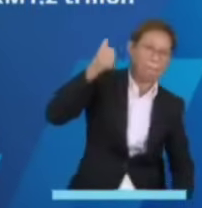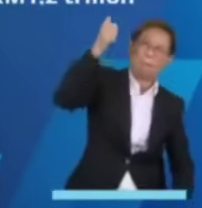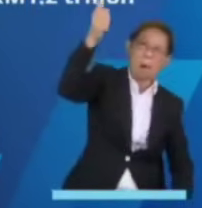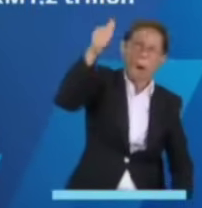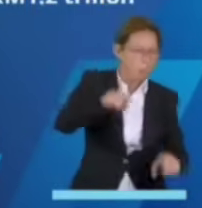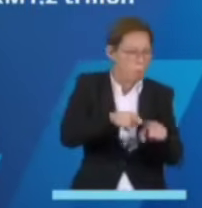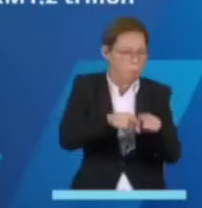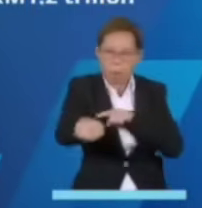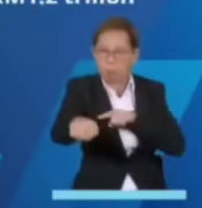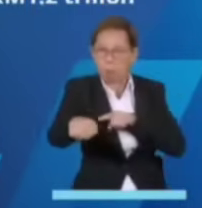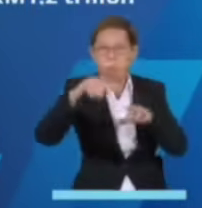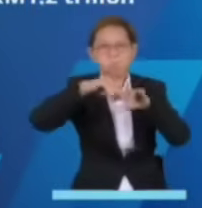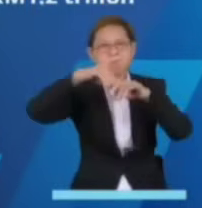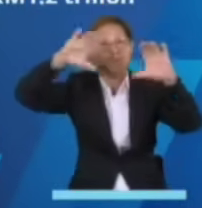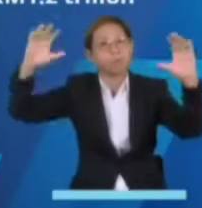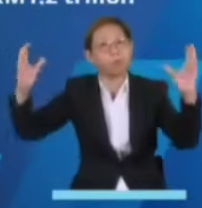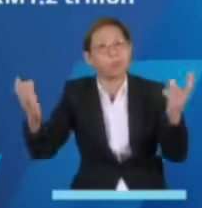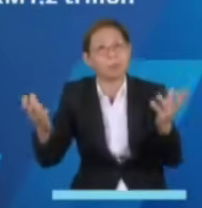tertinggi di dunia.